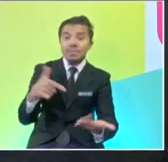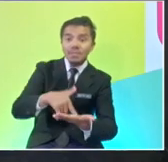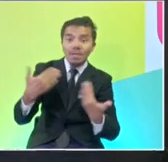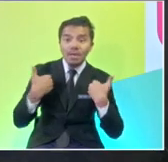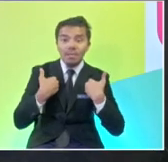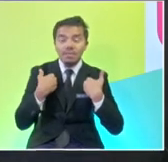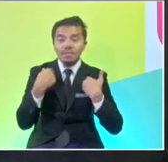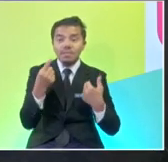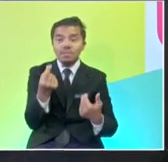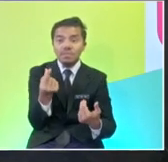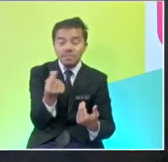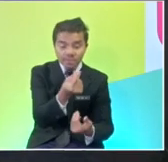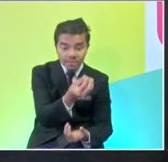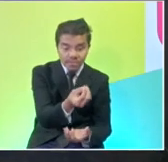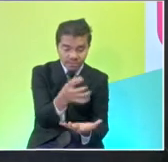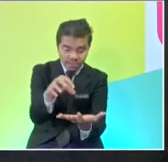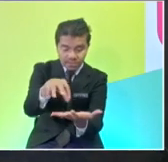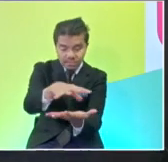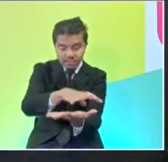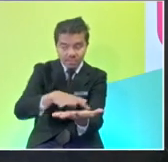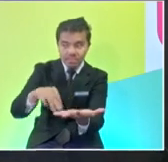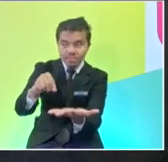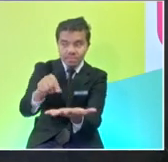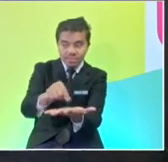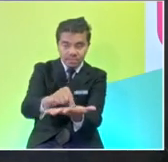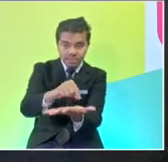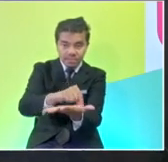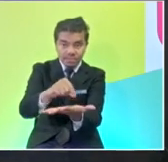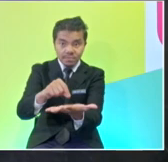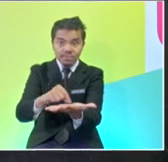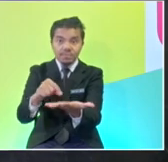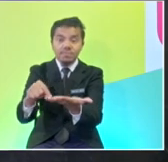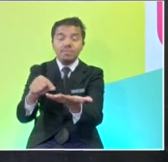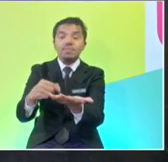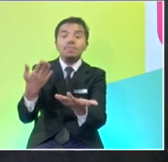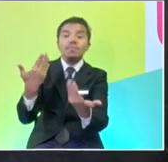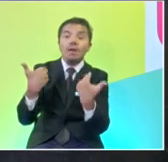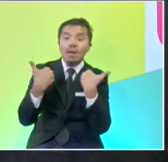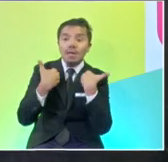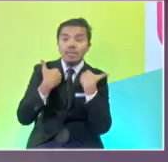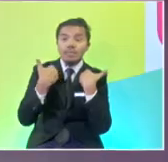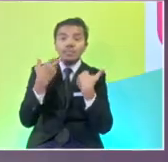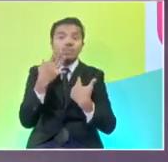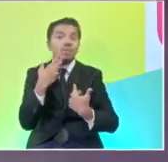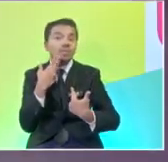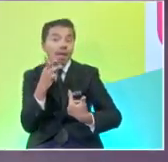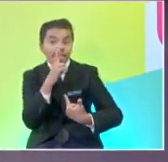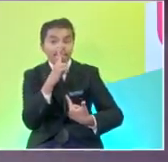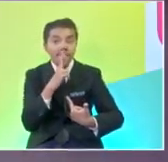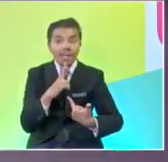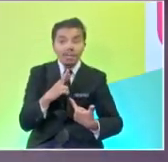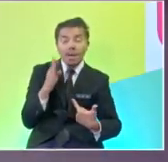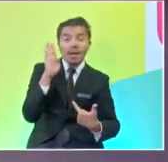Warnanya oke ada warna apa yang ada tuh kita susun saja biru ada warna